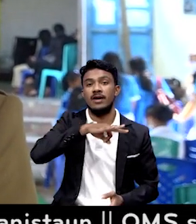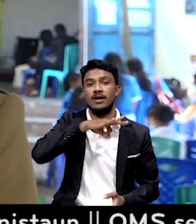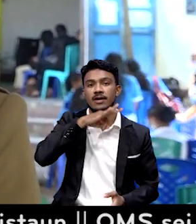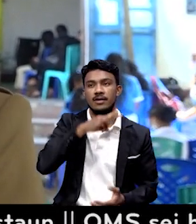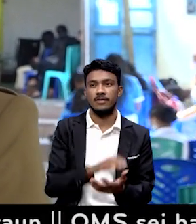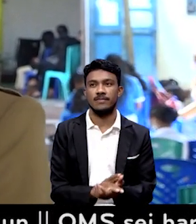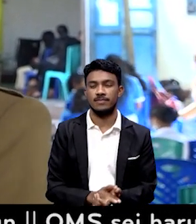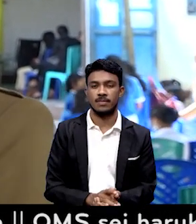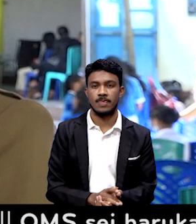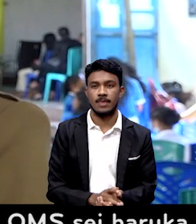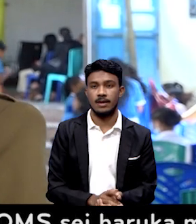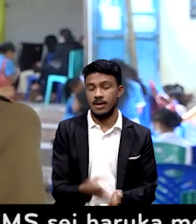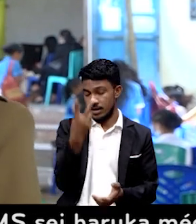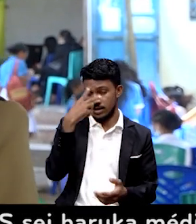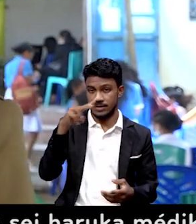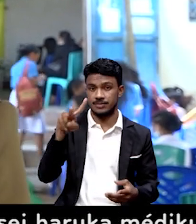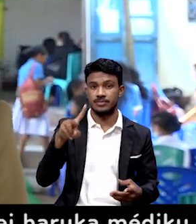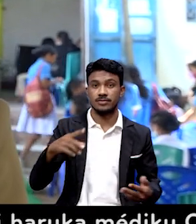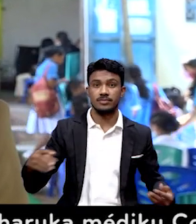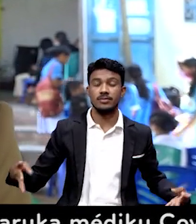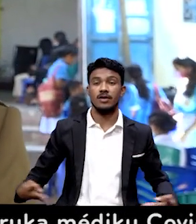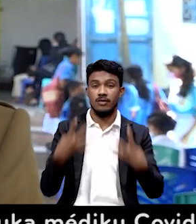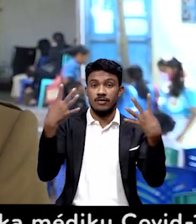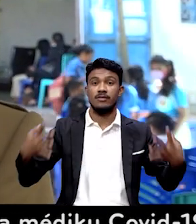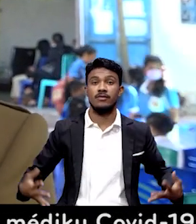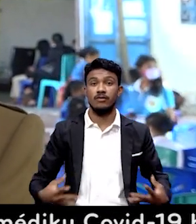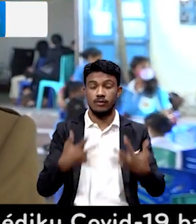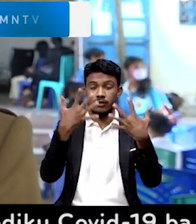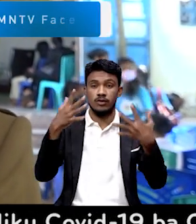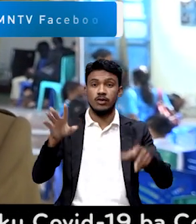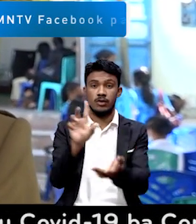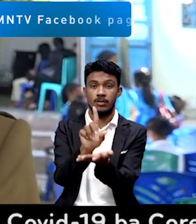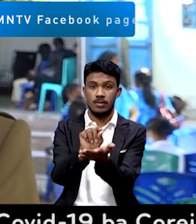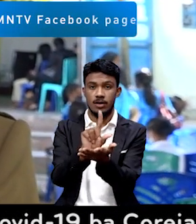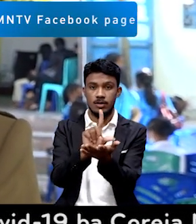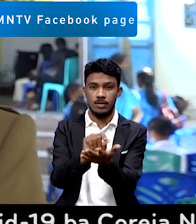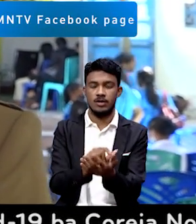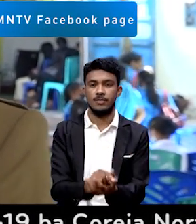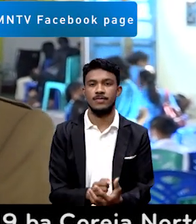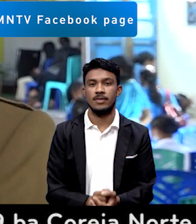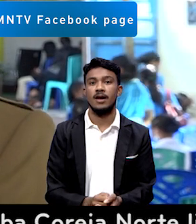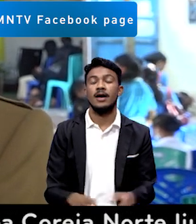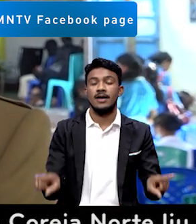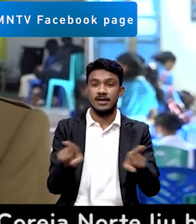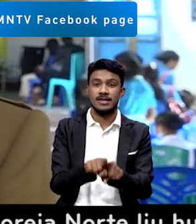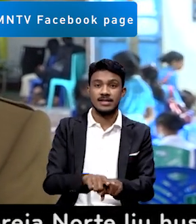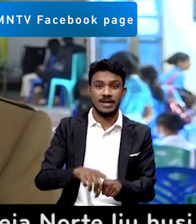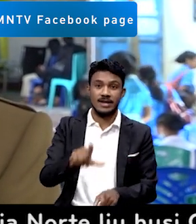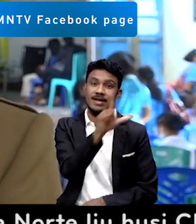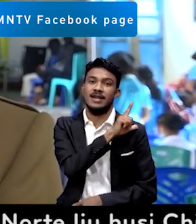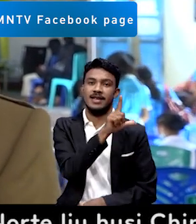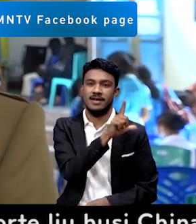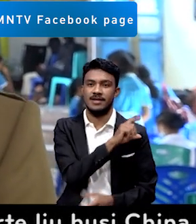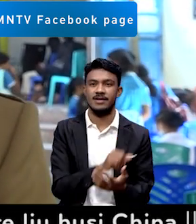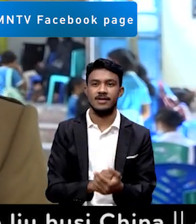au sosa una manu ve putu manu niane para hau desafia lere, lere ni putu manu dorme. Au lore ani manu o ani